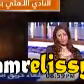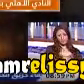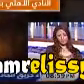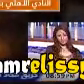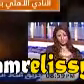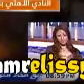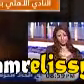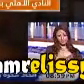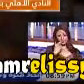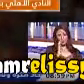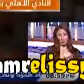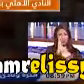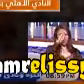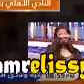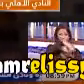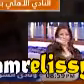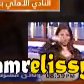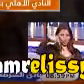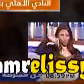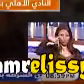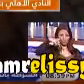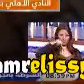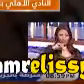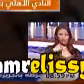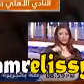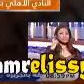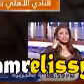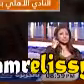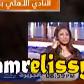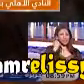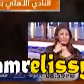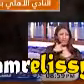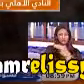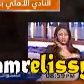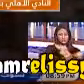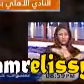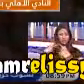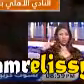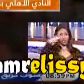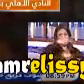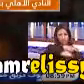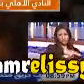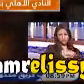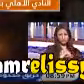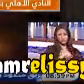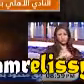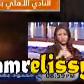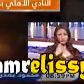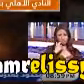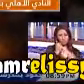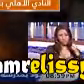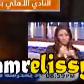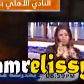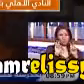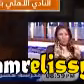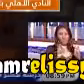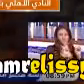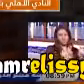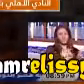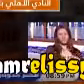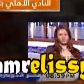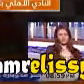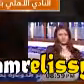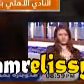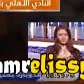الطريق فيق كوبري اكتوبر اه انا انا انا سمعت بالفعل ان كوبري 6 اكتوبر مقطوع لكن طبعا انا لست على الكبري